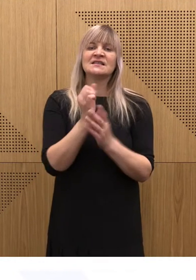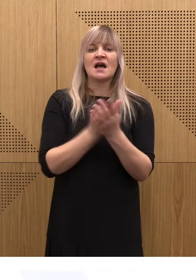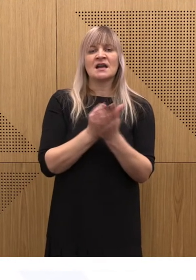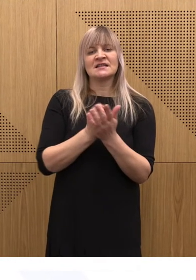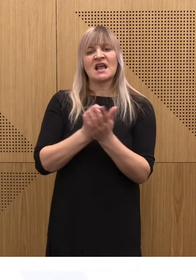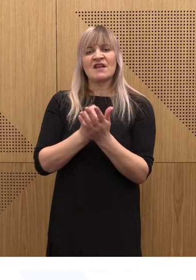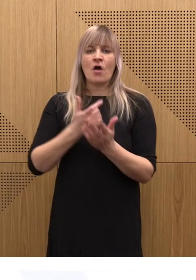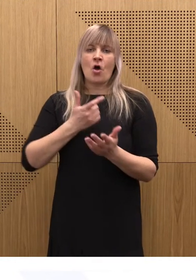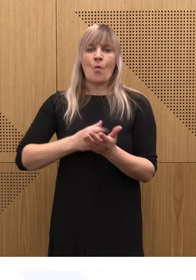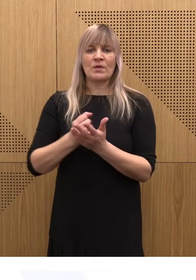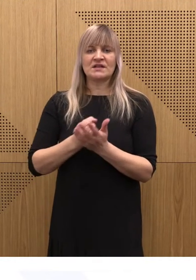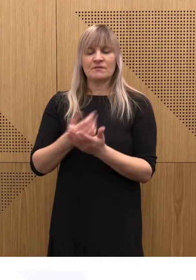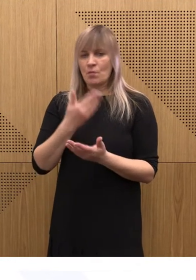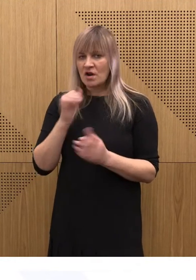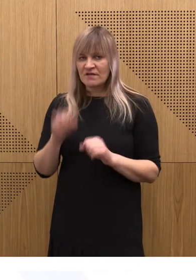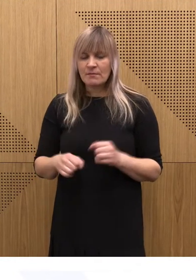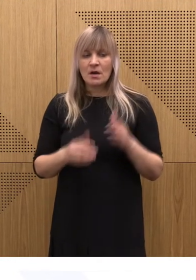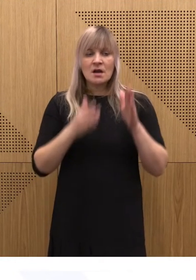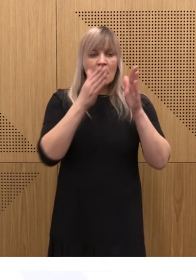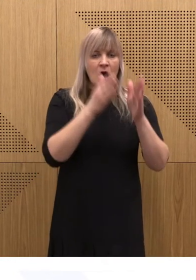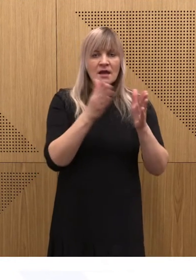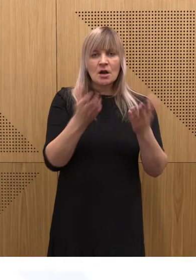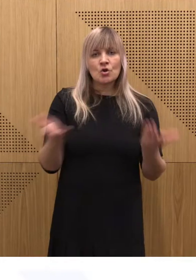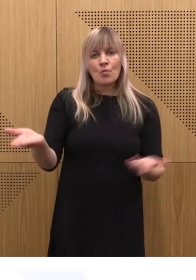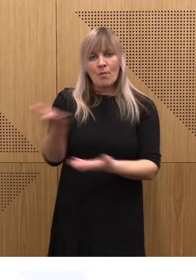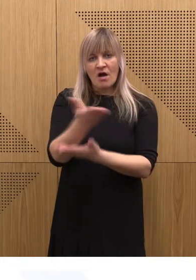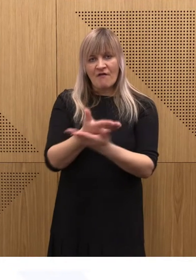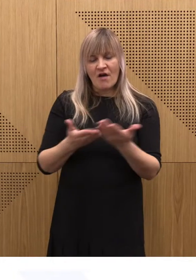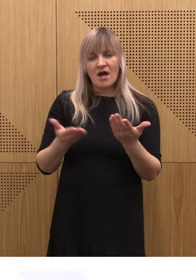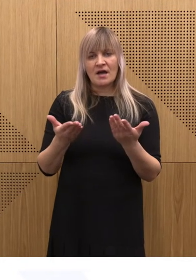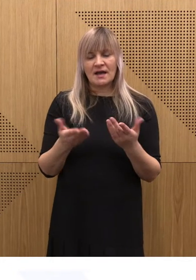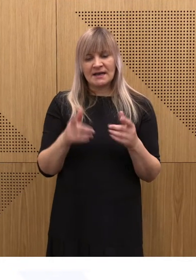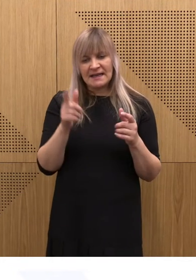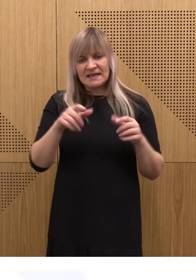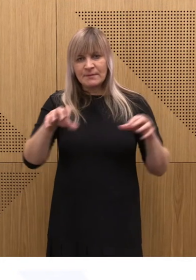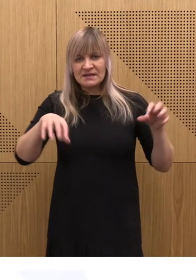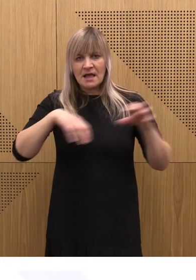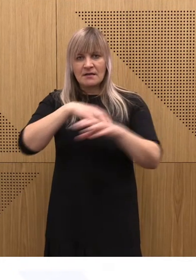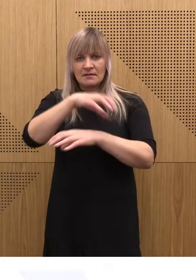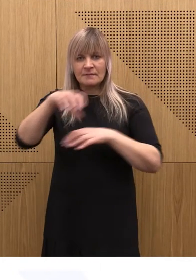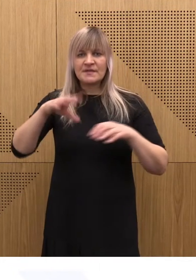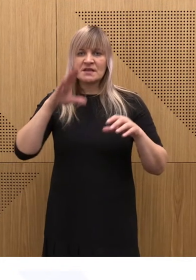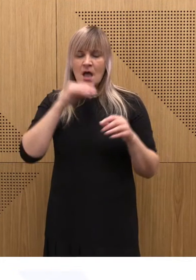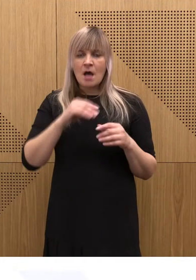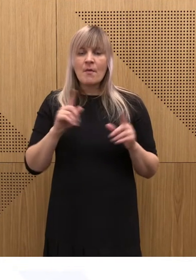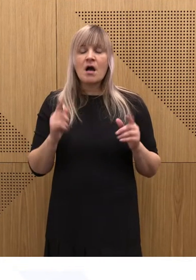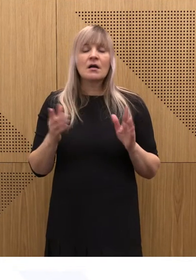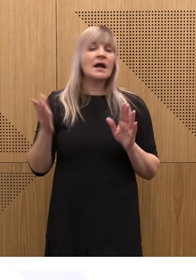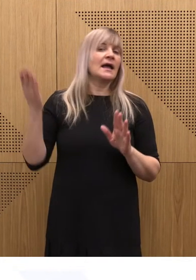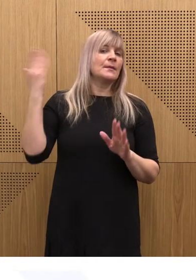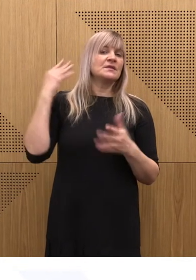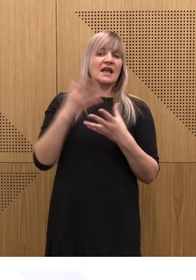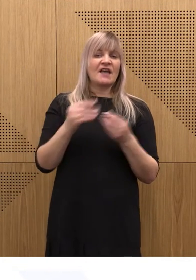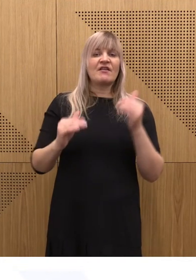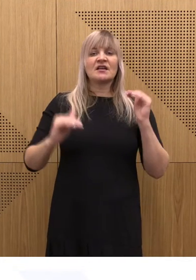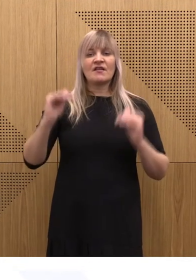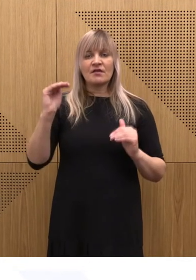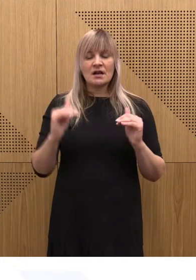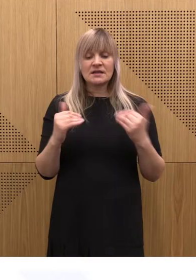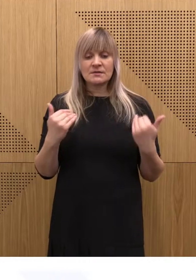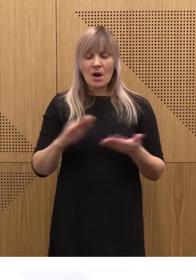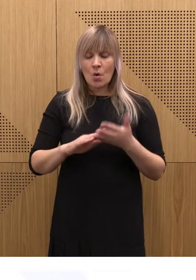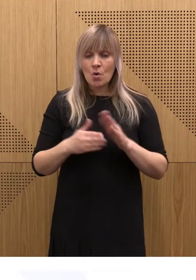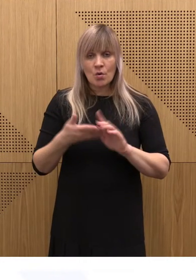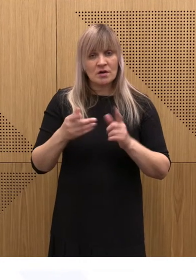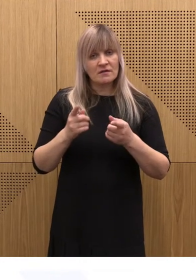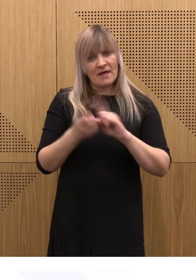või kriisireservi, meil on võimalik haiglate vahel ja keratervishoiuteenuse osutajate vahel inimesi ringi jaotada, aga võrreldes kevadega oleme oluliselt keerulises olukorras,